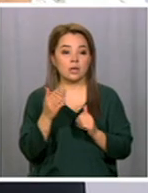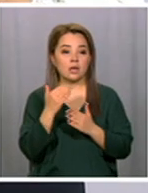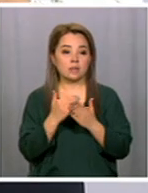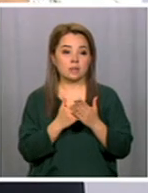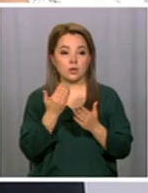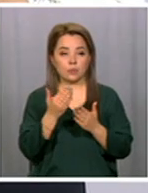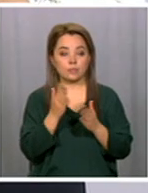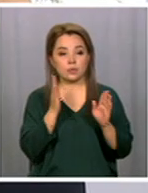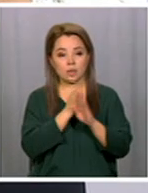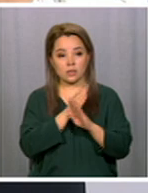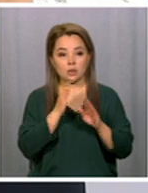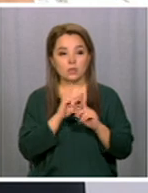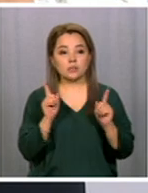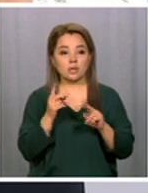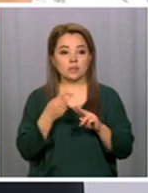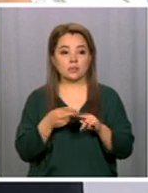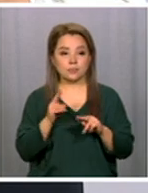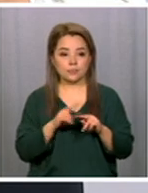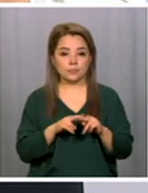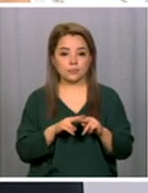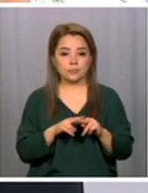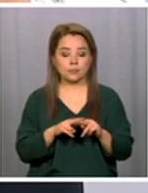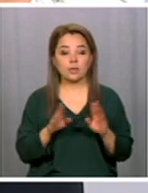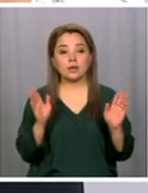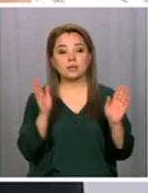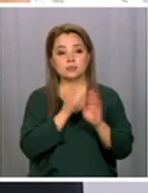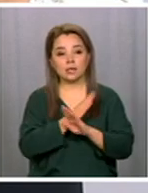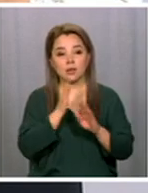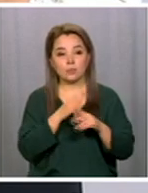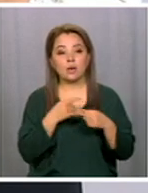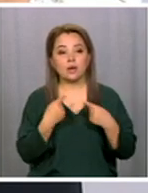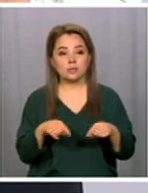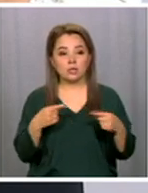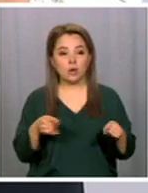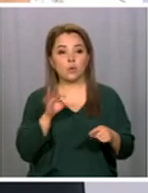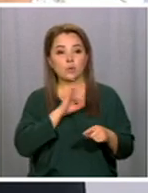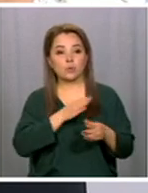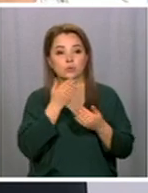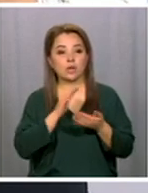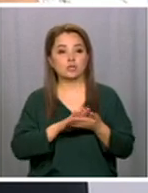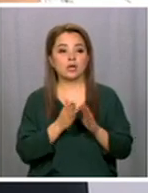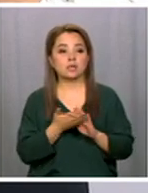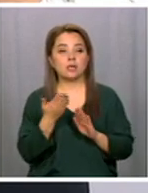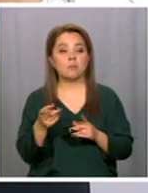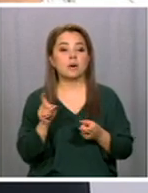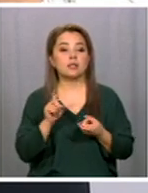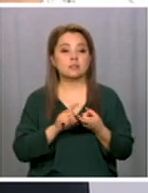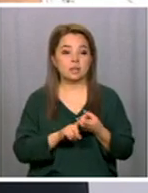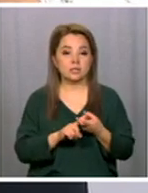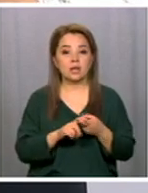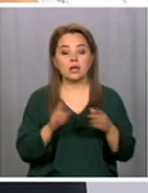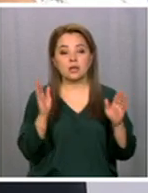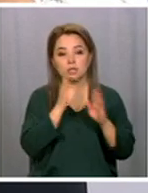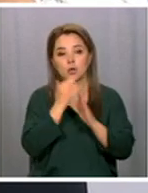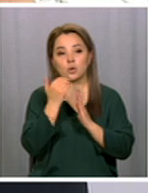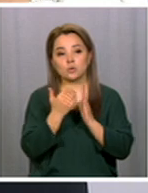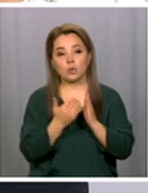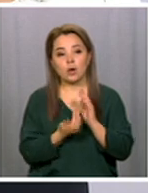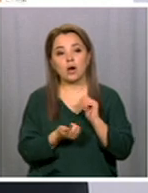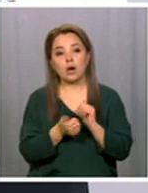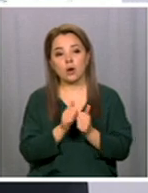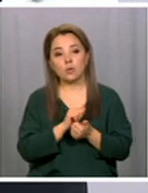Экожүйенің ауысымы дегеніміз не? Яғни, табиғаттың әртүрлі қолайсыз жағдайларына байланысты экожүйе ауысып